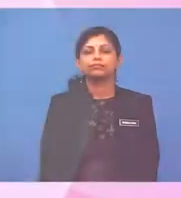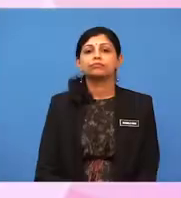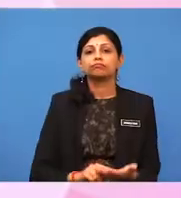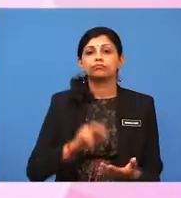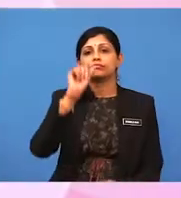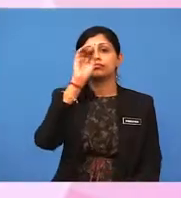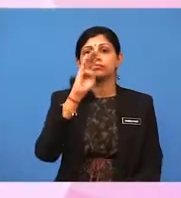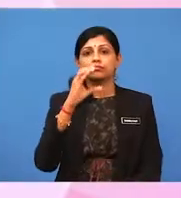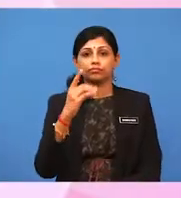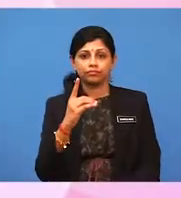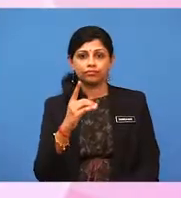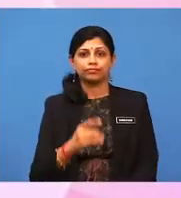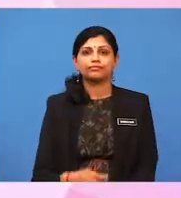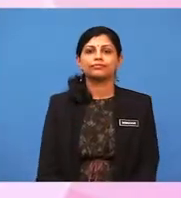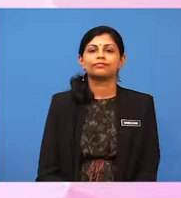234.90.